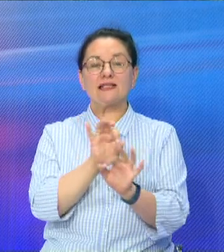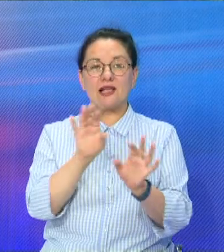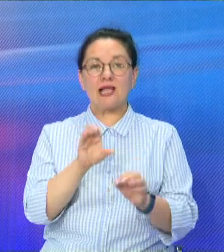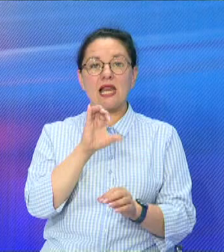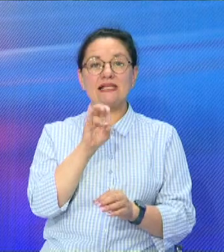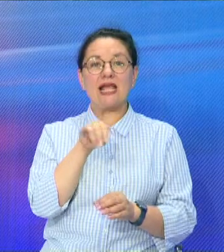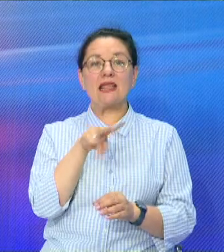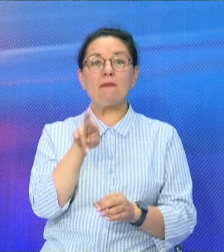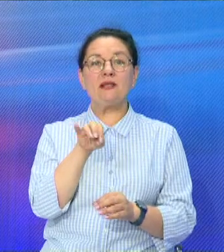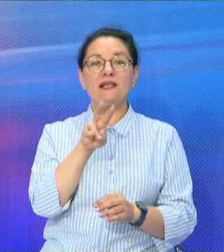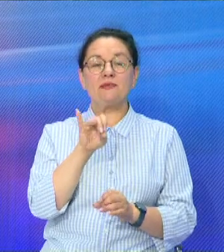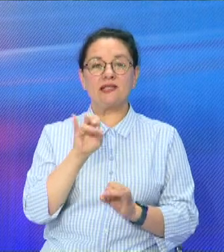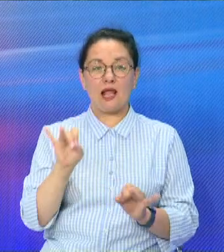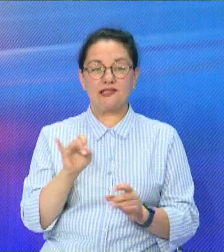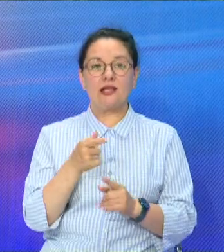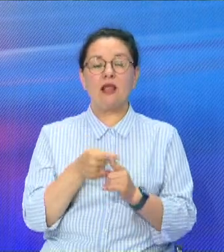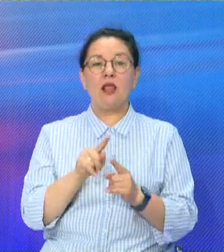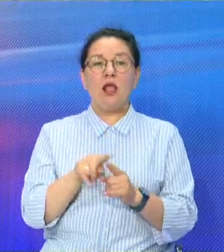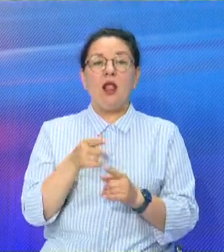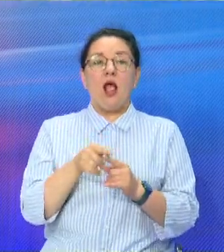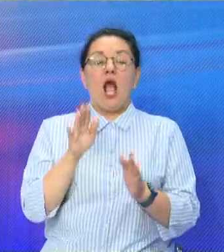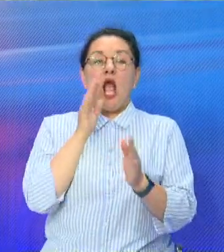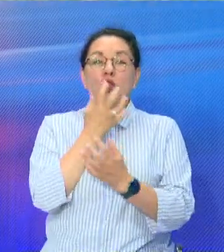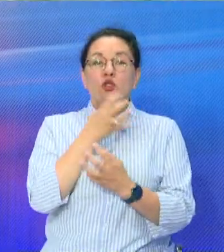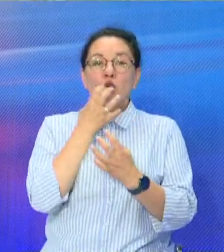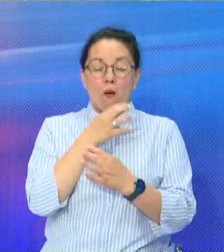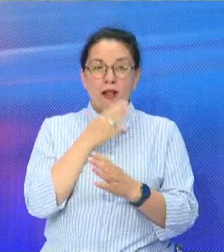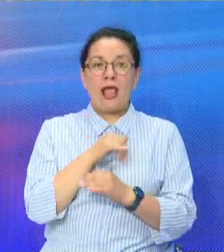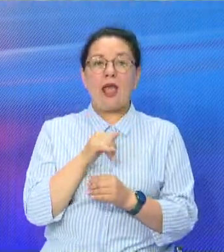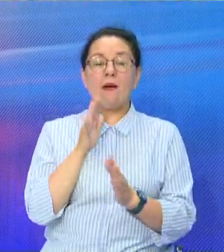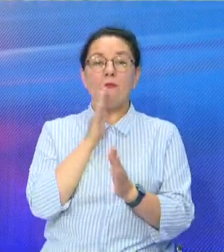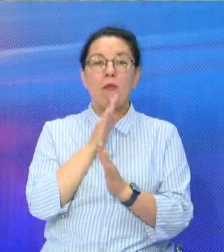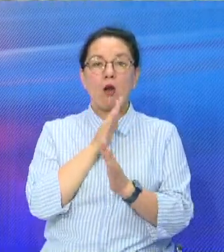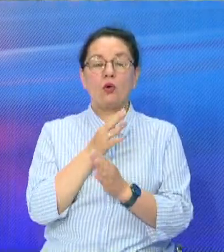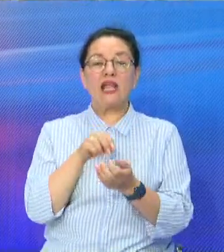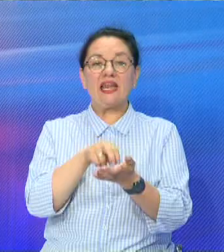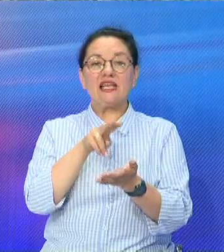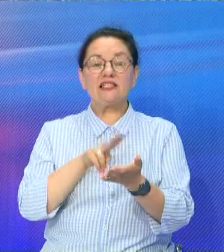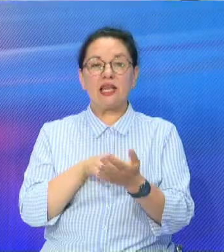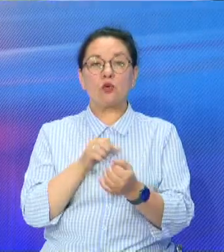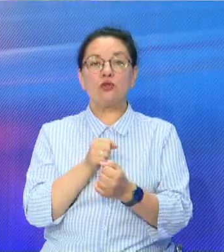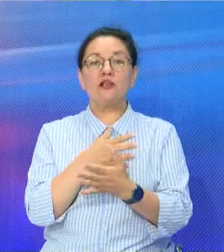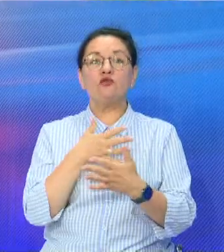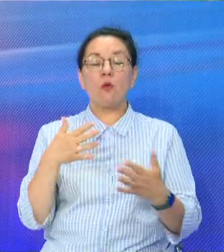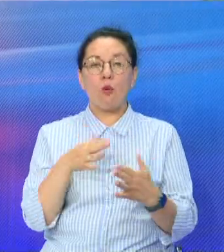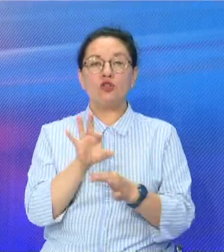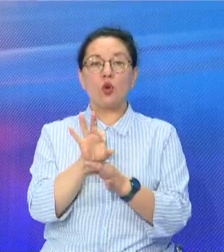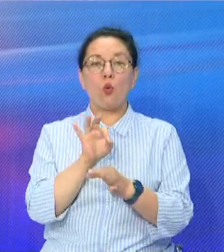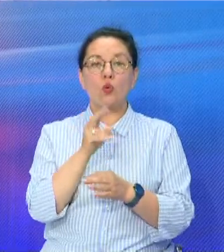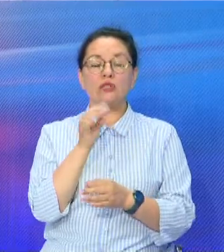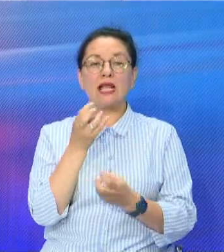и эпидемиологии у связи с на доходом теплого на дворе у районе риги строится все больше вы пока укуса пришел